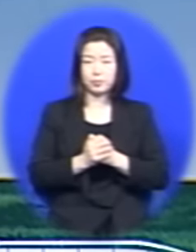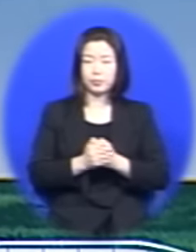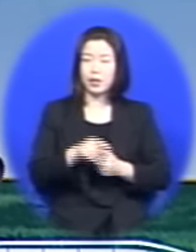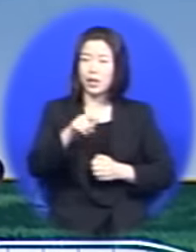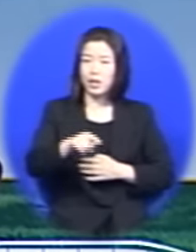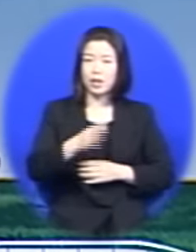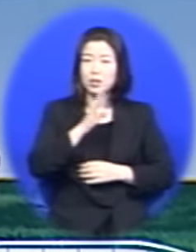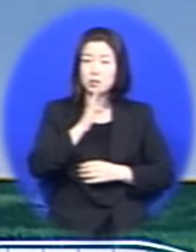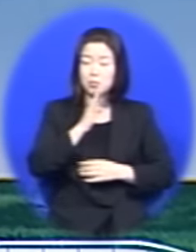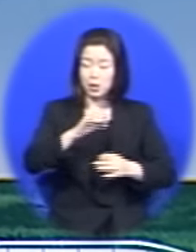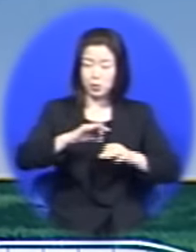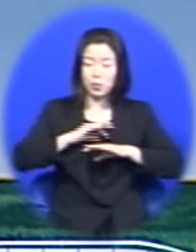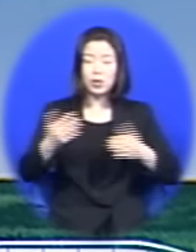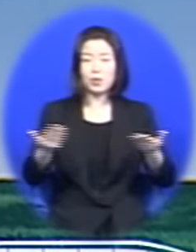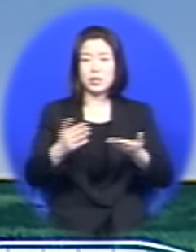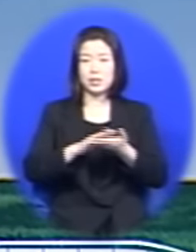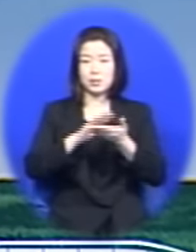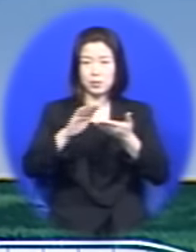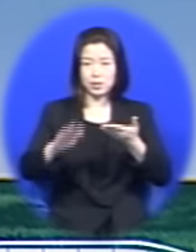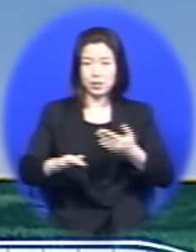이건 정말 놀라운 일이에요.